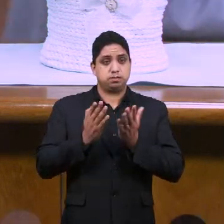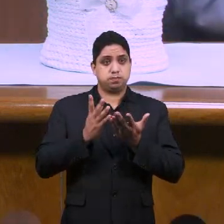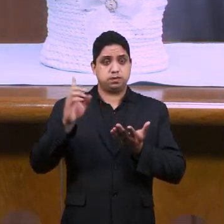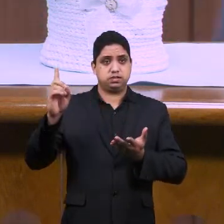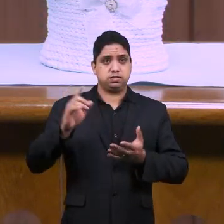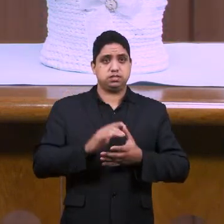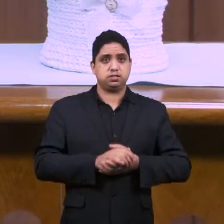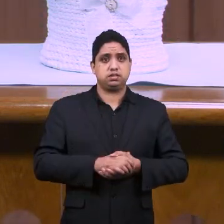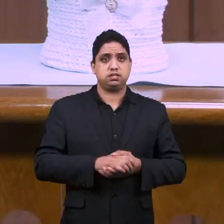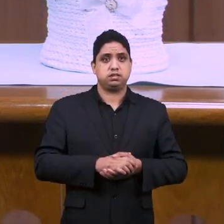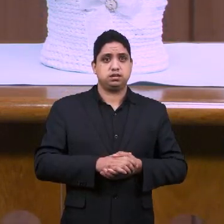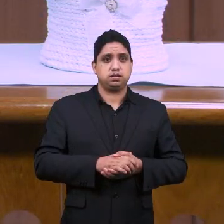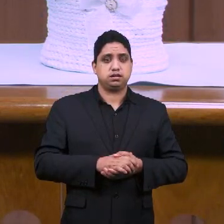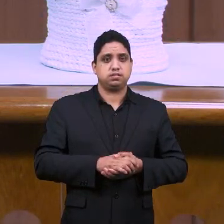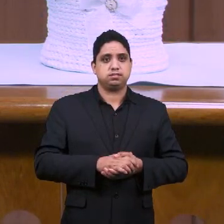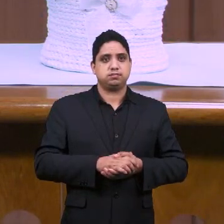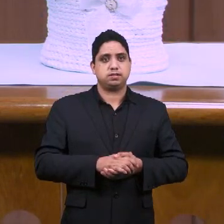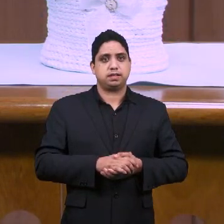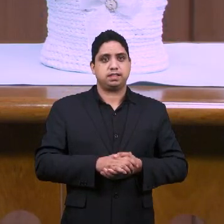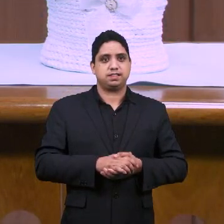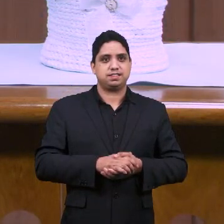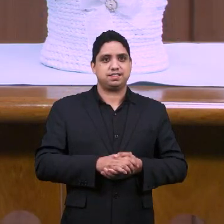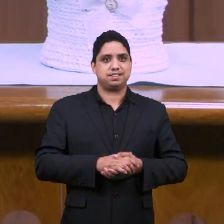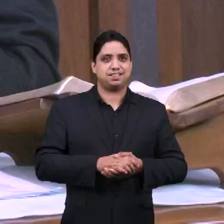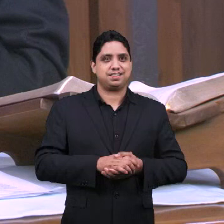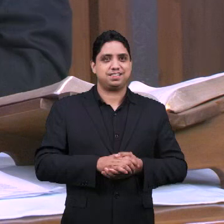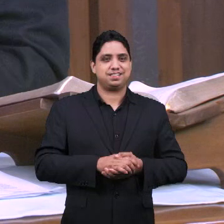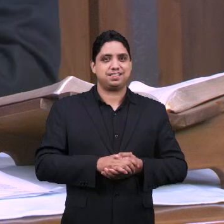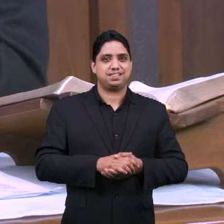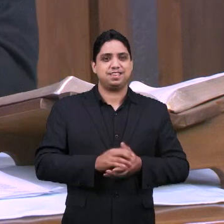à cet enseignement de la parole.